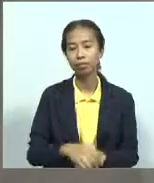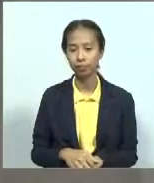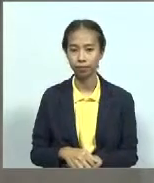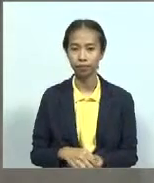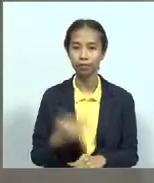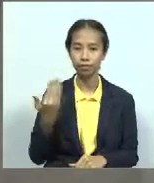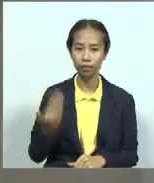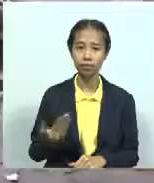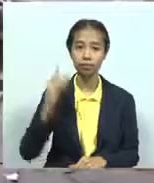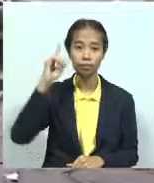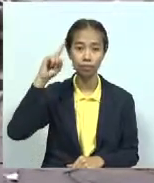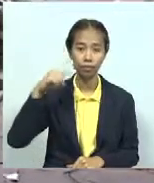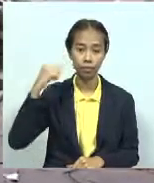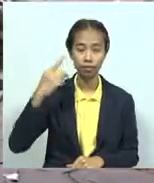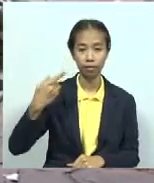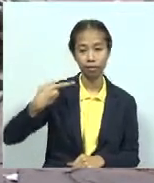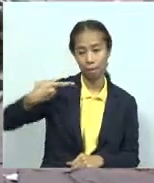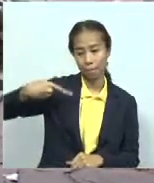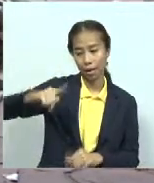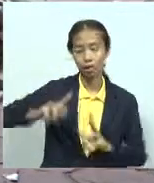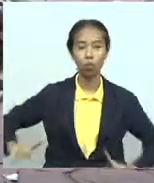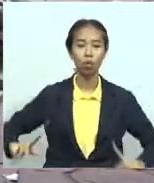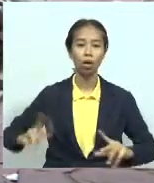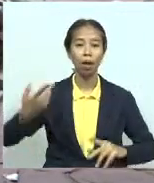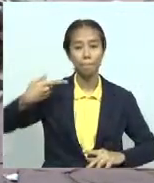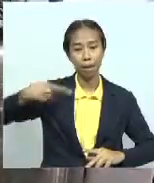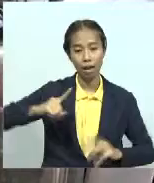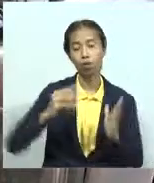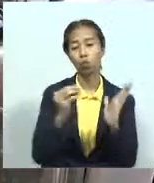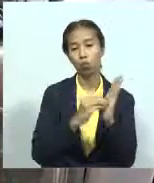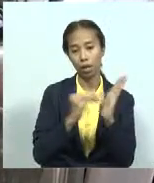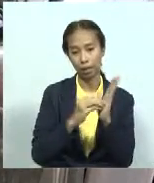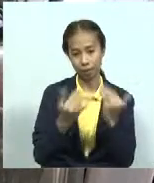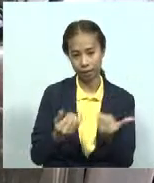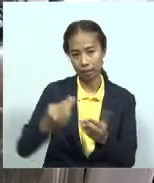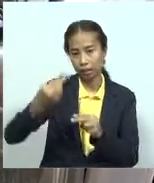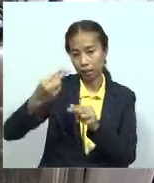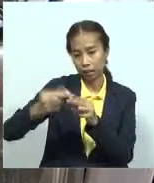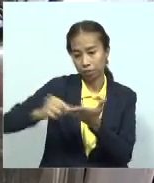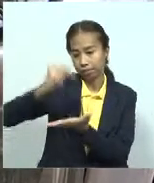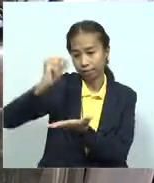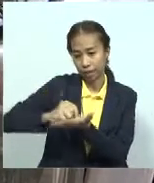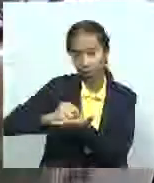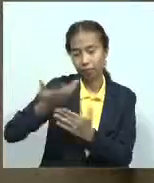างศิลปะสวยระวีแสงศูนย์ปลัดกรุงเทพมหานครได้เป็นผู้ลงนามในคำสั่งย้ายหัวหน้าฝ่